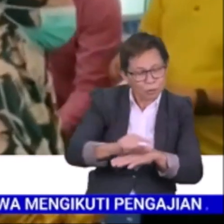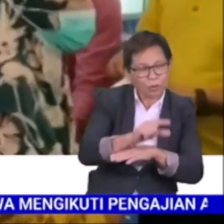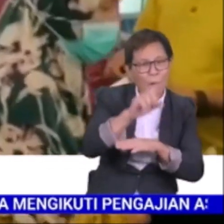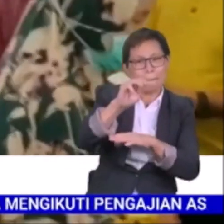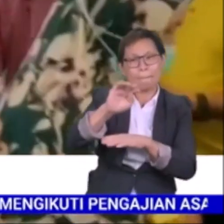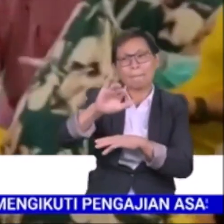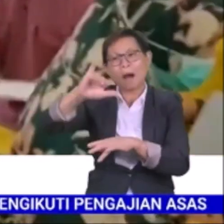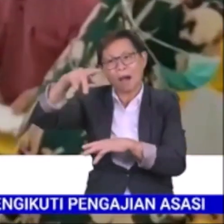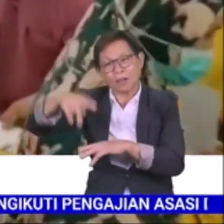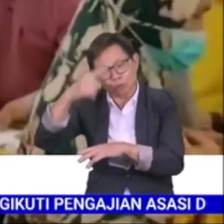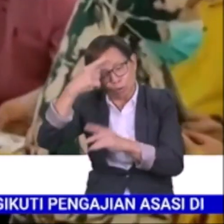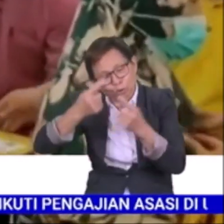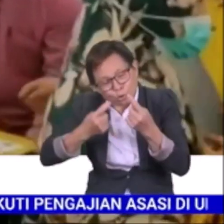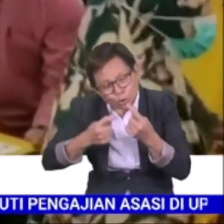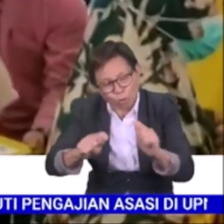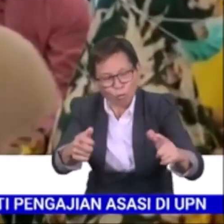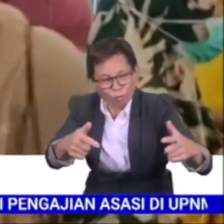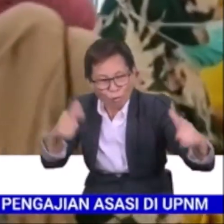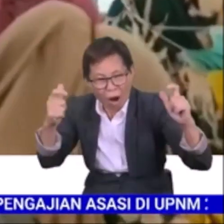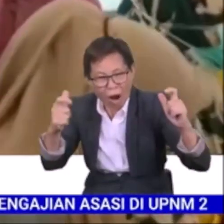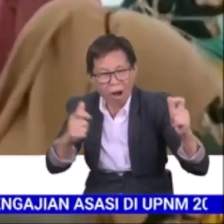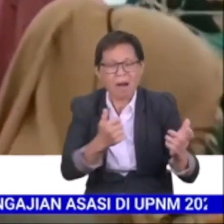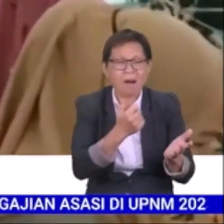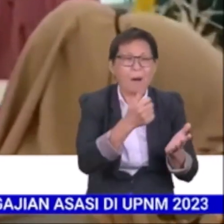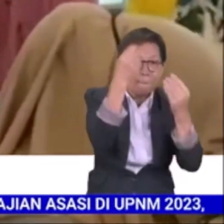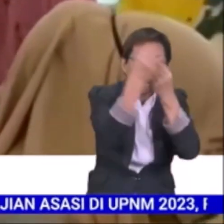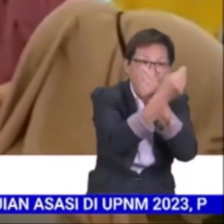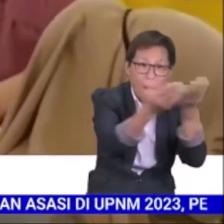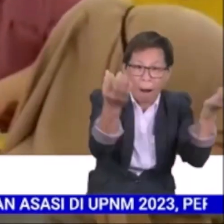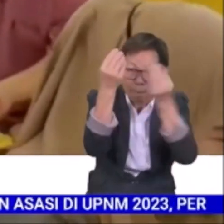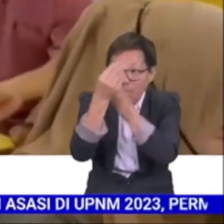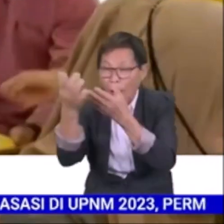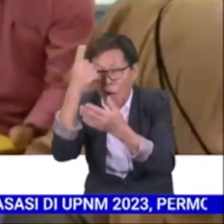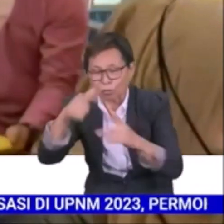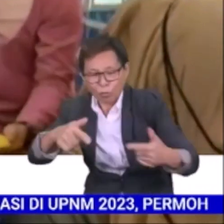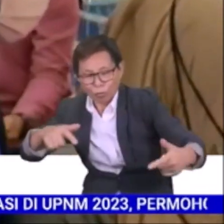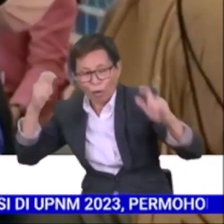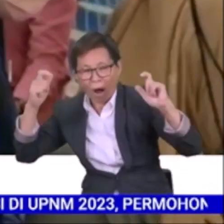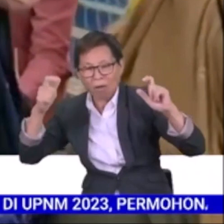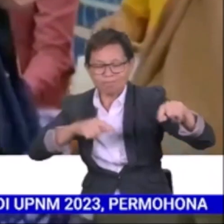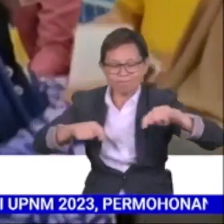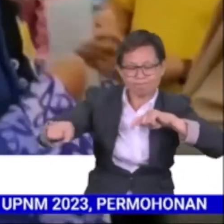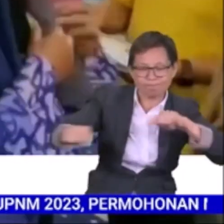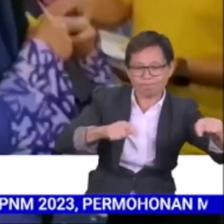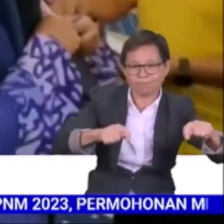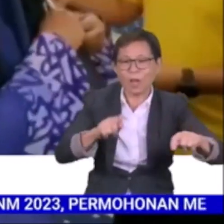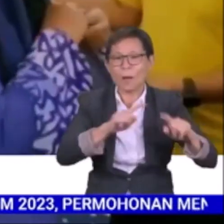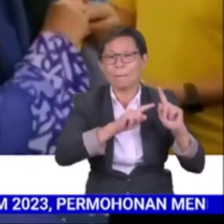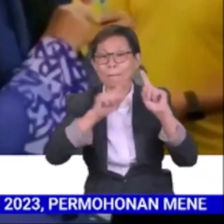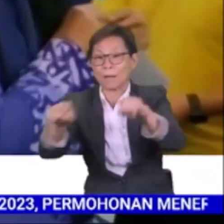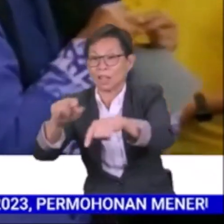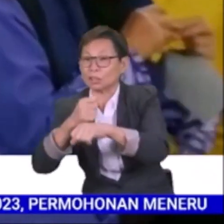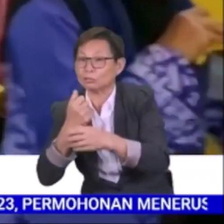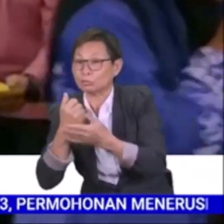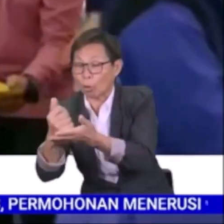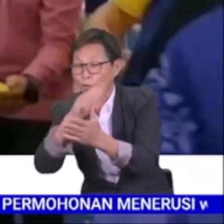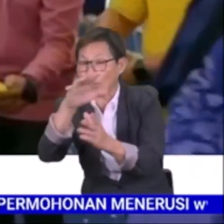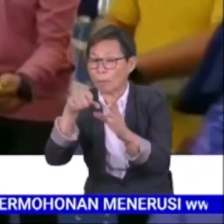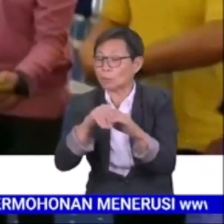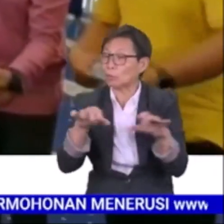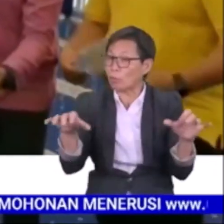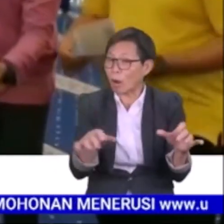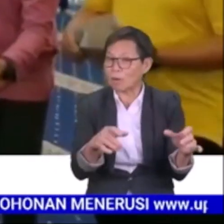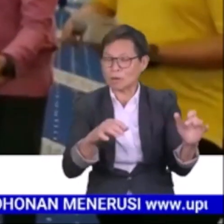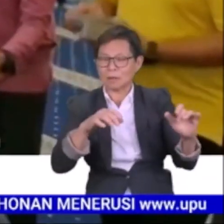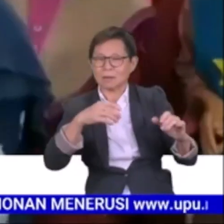Maips untuk cuba mempercepatkan lagi penyaluran maklumat bagi menyegerakan tindakan turun padang. Ini termasuk